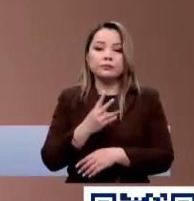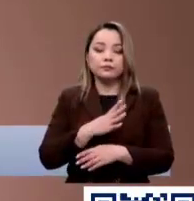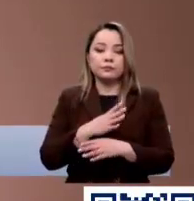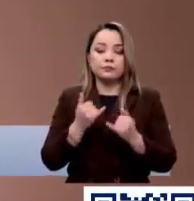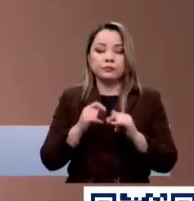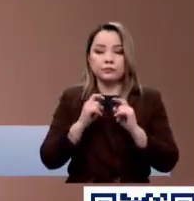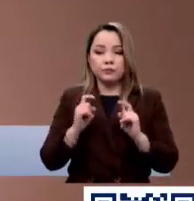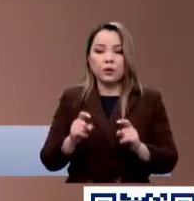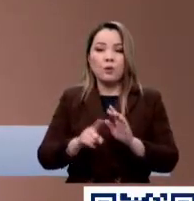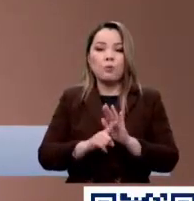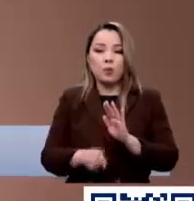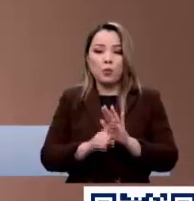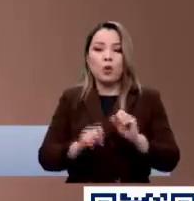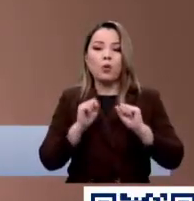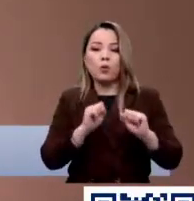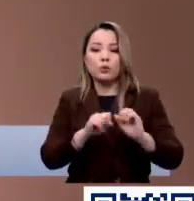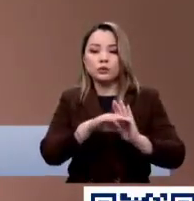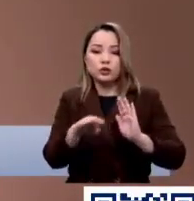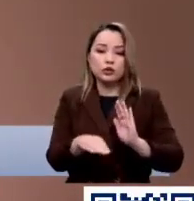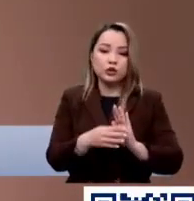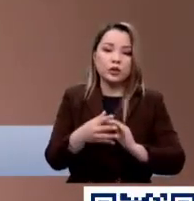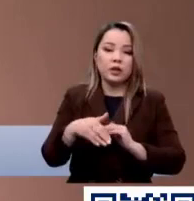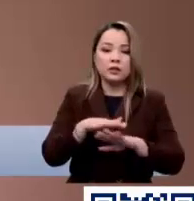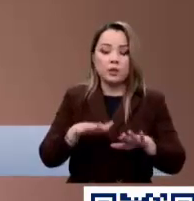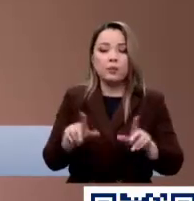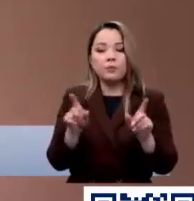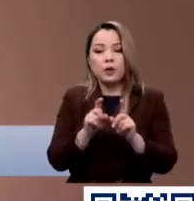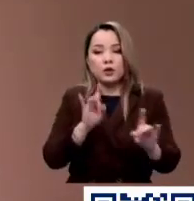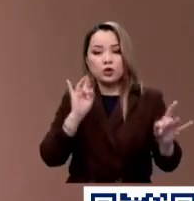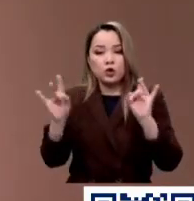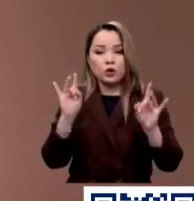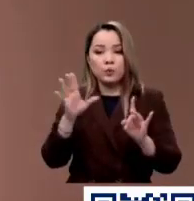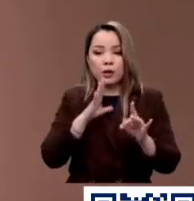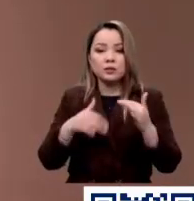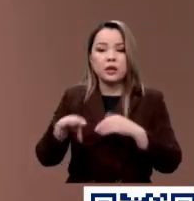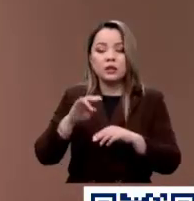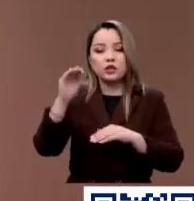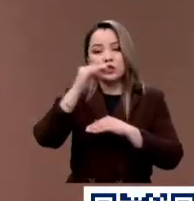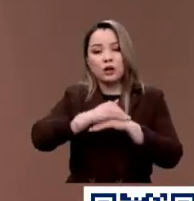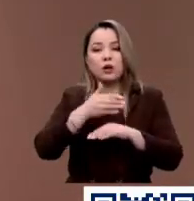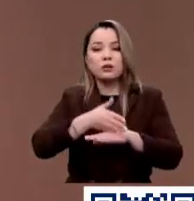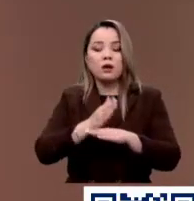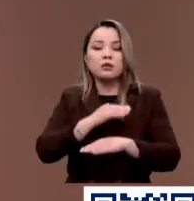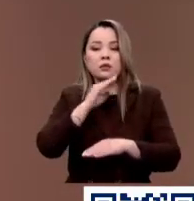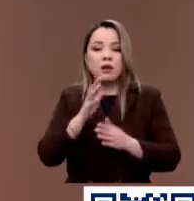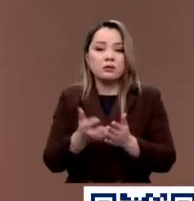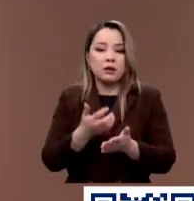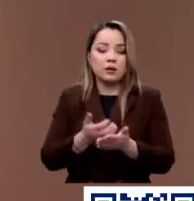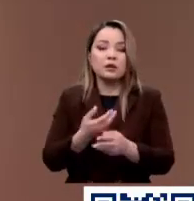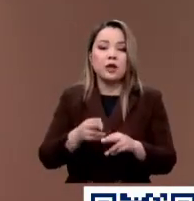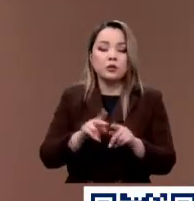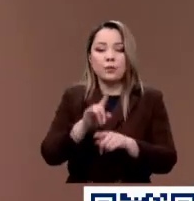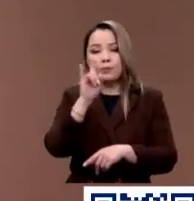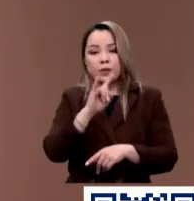дүкке 2 рет бомбалардан қорғанатын жертөледе болдым. Кеше дүкендерде дүрбелең болды. Кешкісін нан таппадық. Жанармай